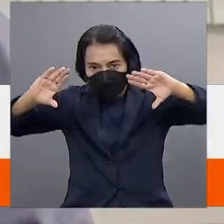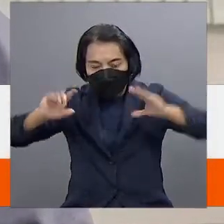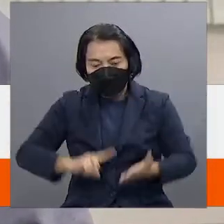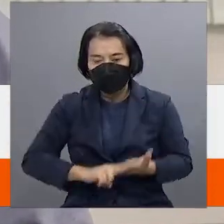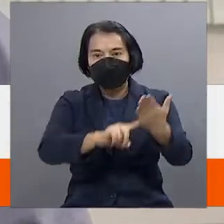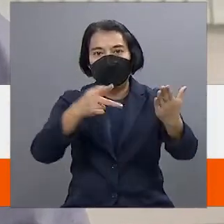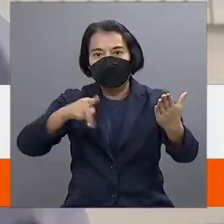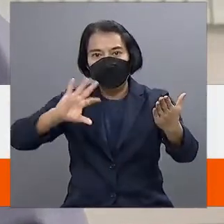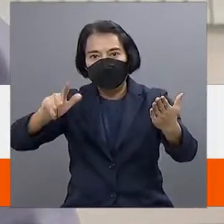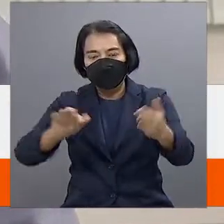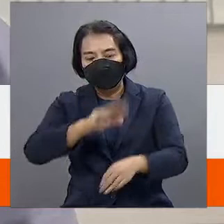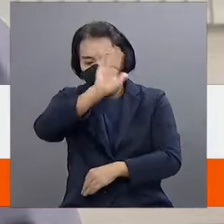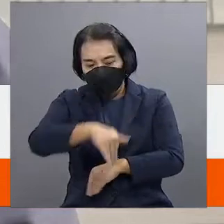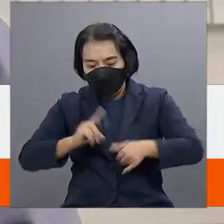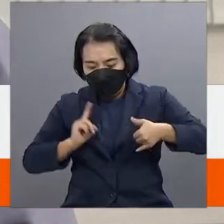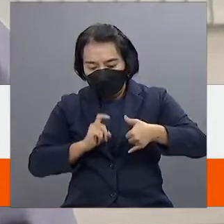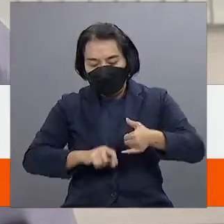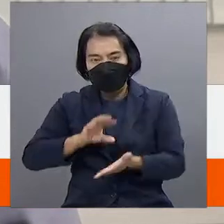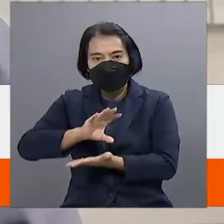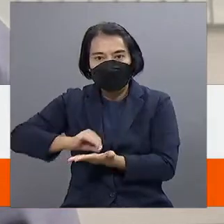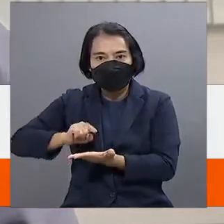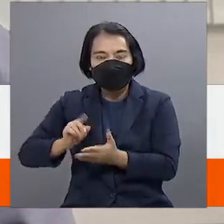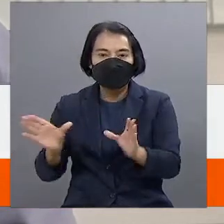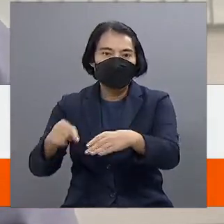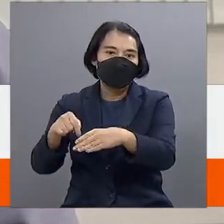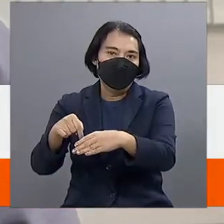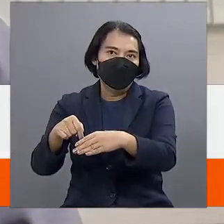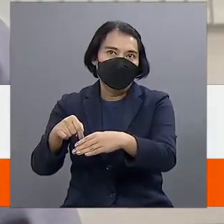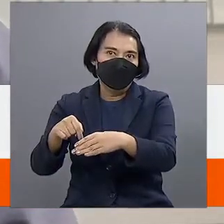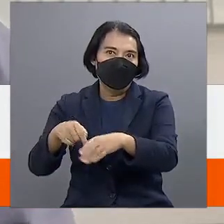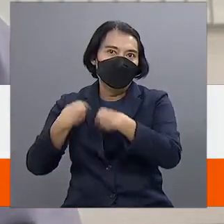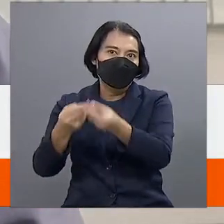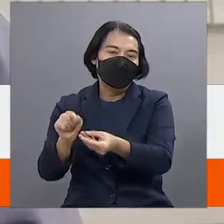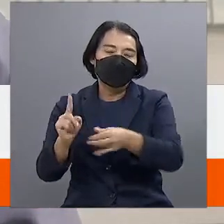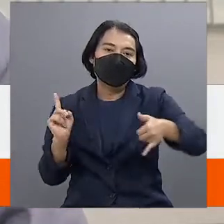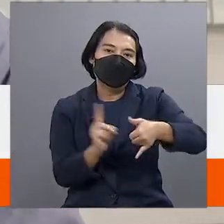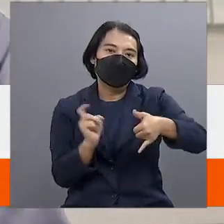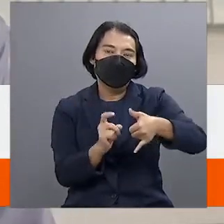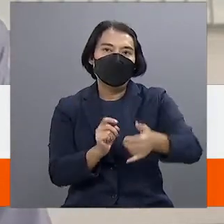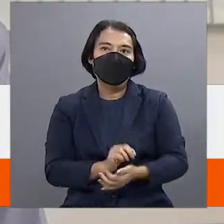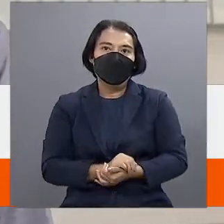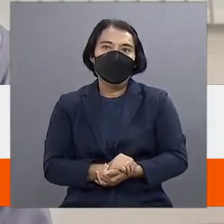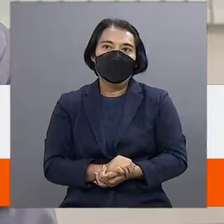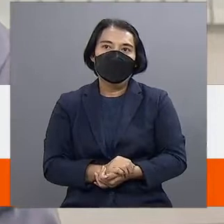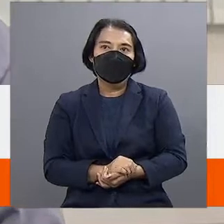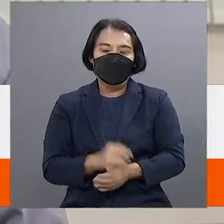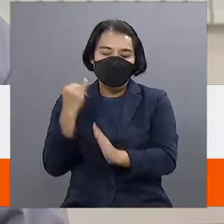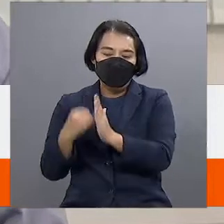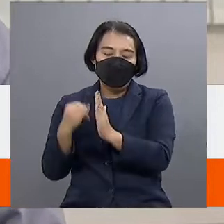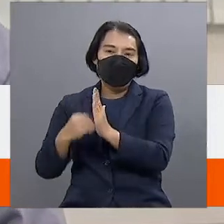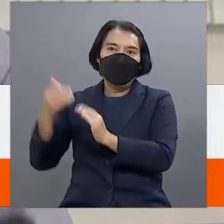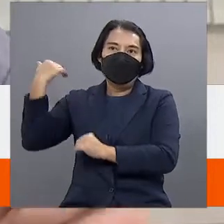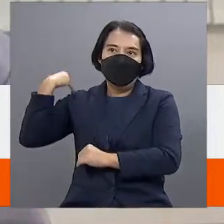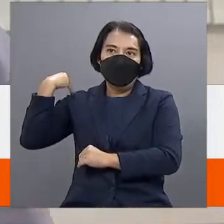นะครับก็จะมีการขามอบน่าจะส่วนต้นในพื้นที่เพื่อดำเนินการไต่สวนอาจมีความผิดแล้วก็จะแจ้งข้อหาให้